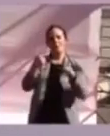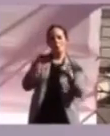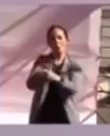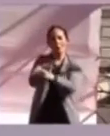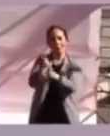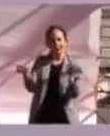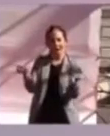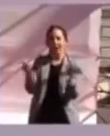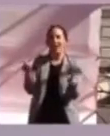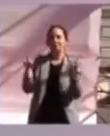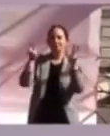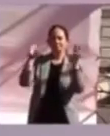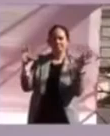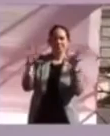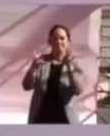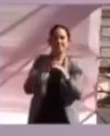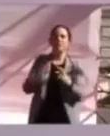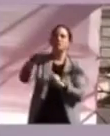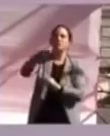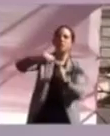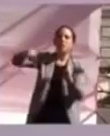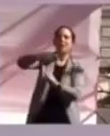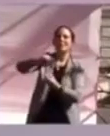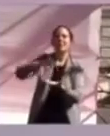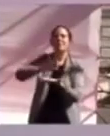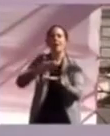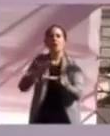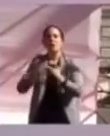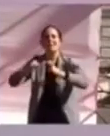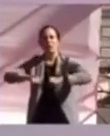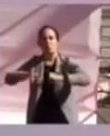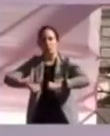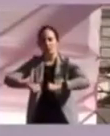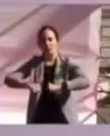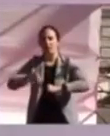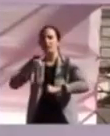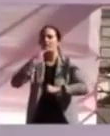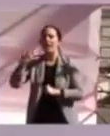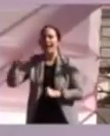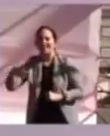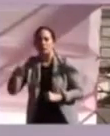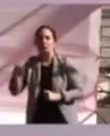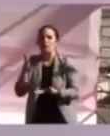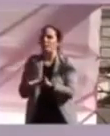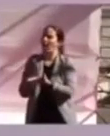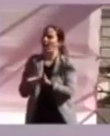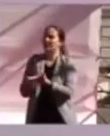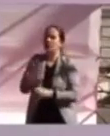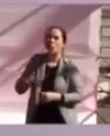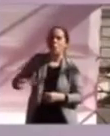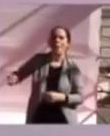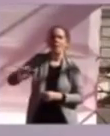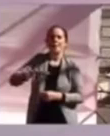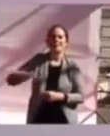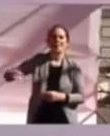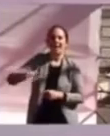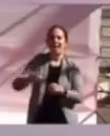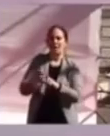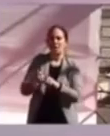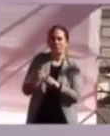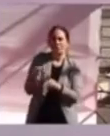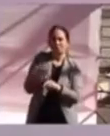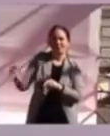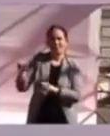e di valore della salute ha detto basta quartieri come quello di tamburi e se proviamo anche a riflettersi